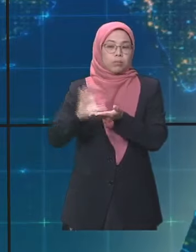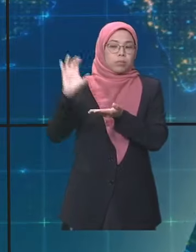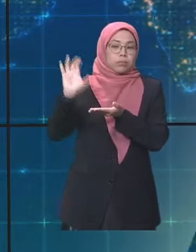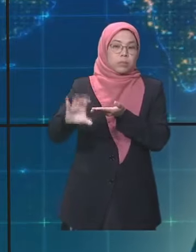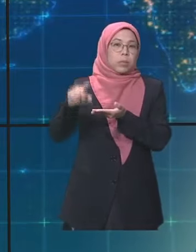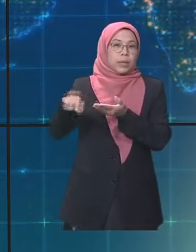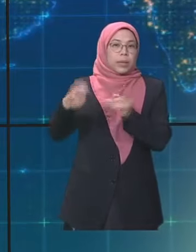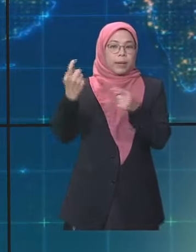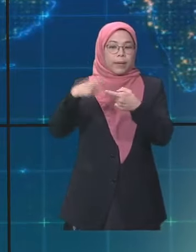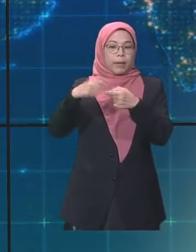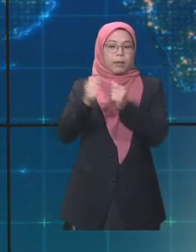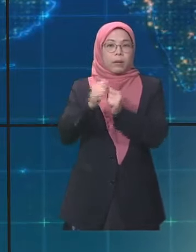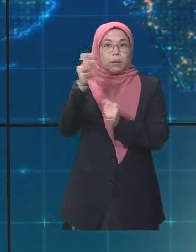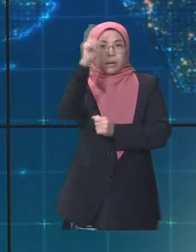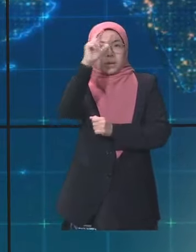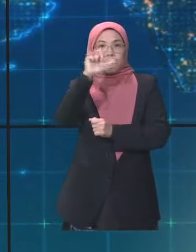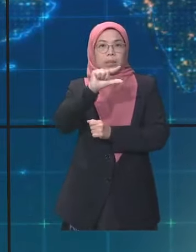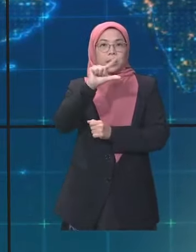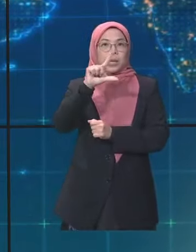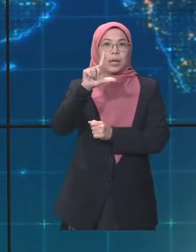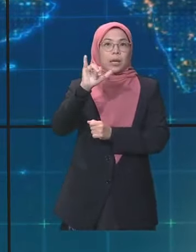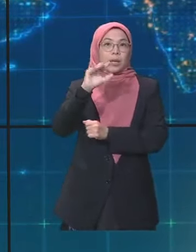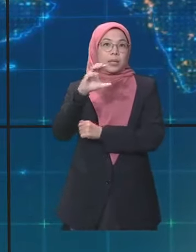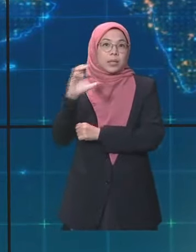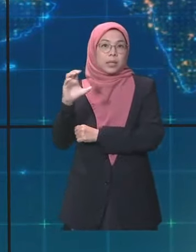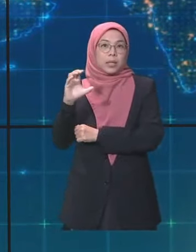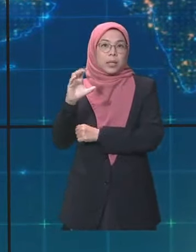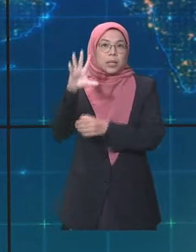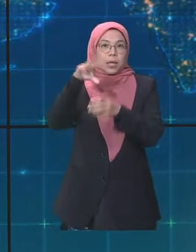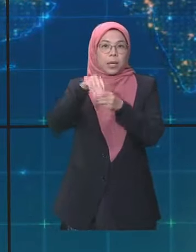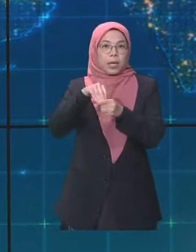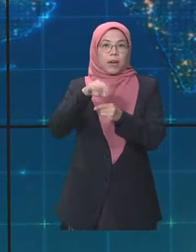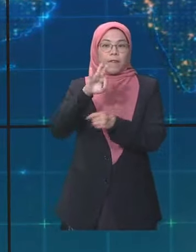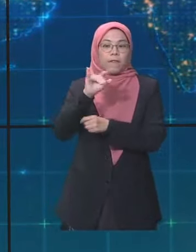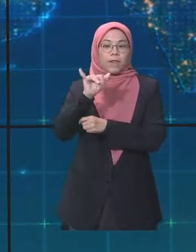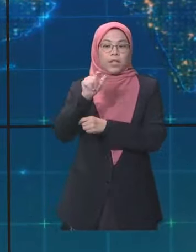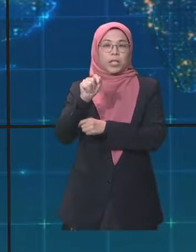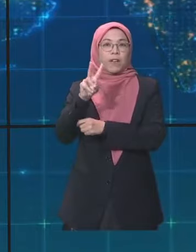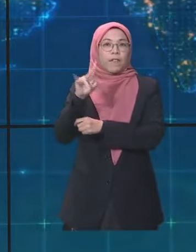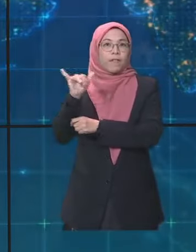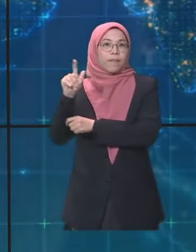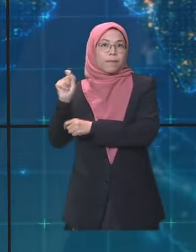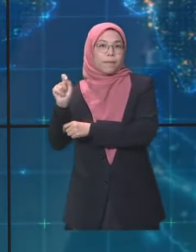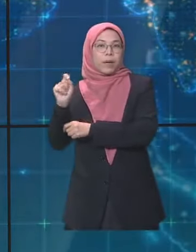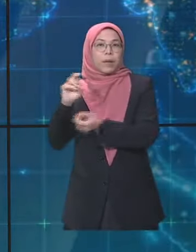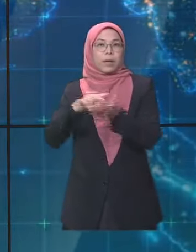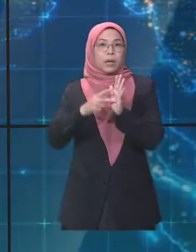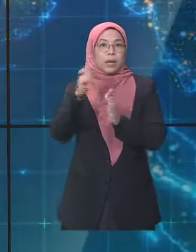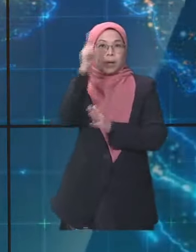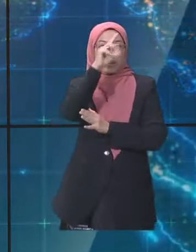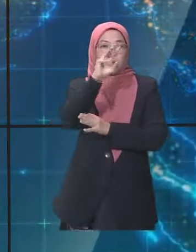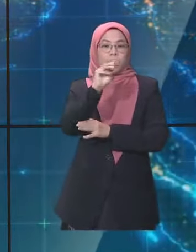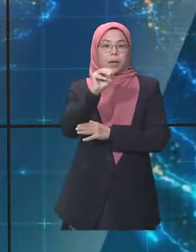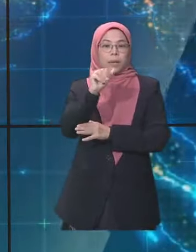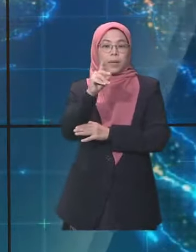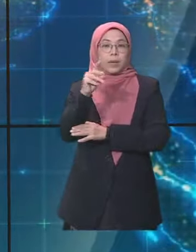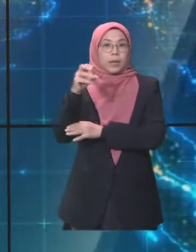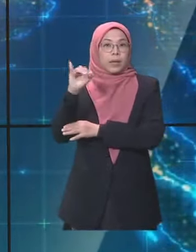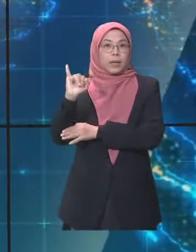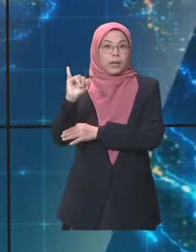berkaitan kerajaan GLIC itu ke dalam FashionValet. Jurucakap Kerajaan Madani Fahmi Fadhil